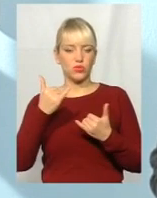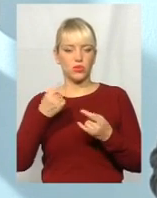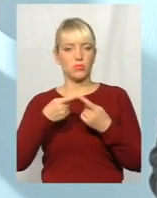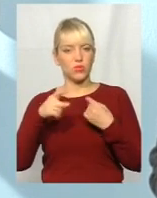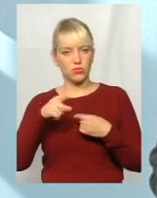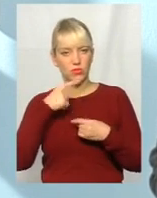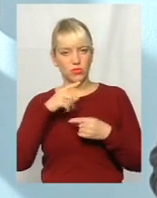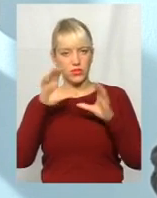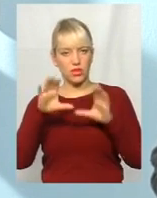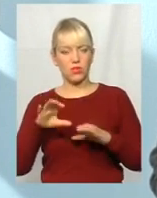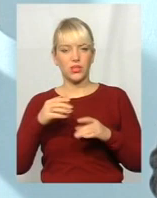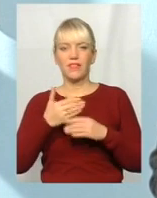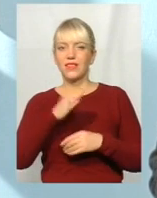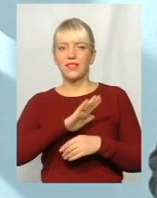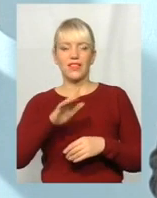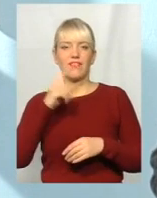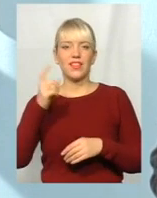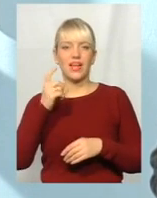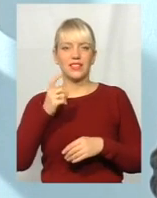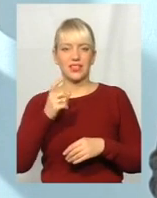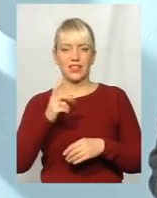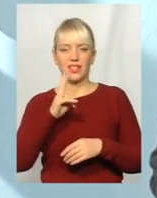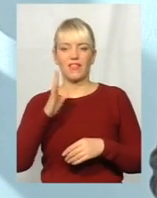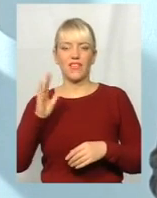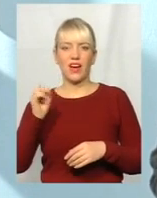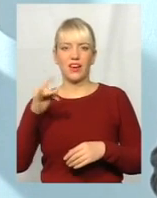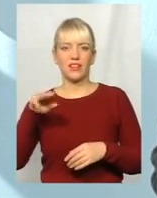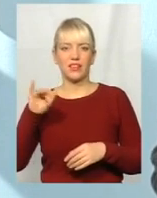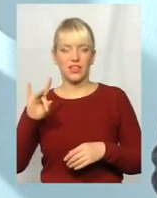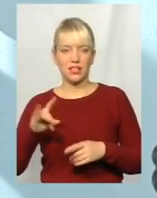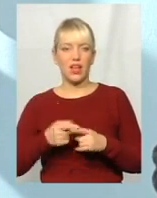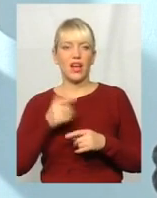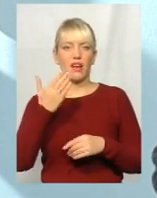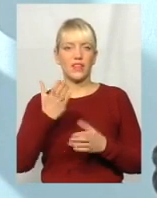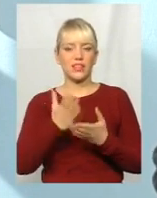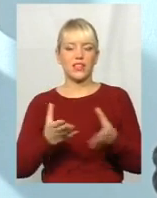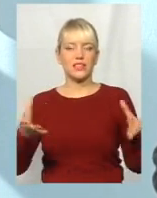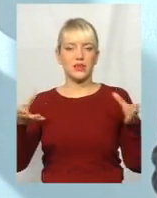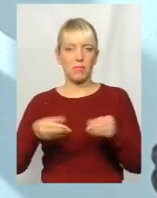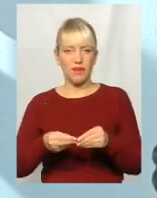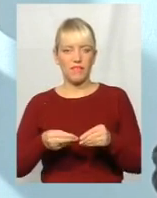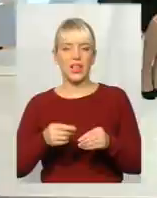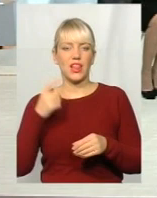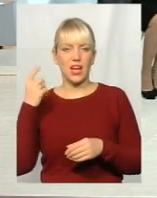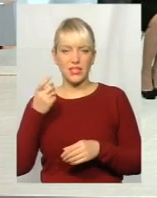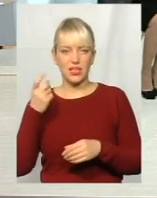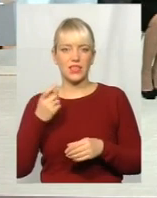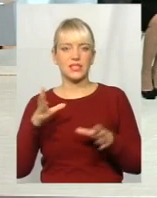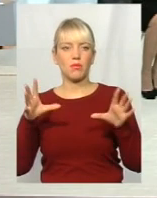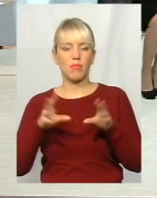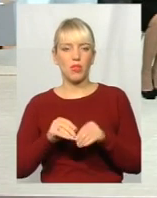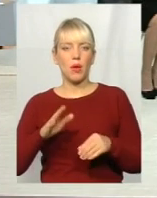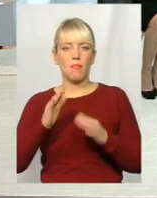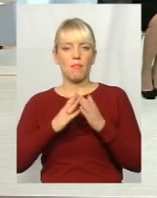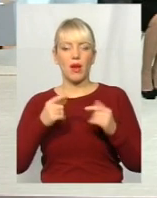він сказав, що ви не власники квартир, а співвласники спільного неподільного майна в будинку. І ви повинні